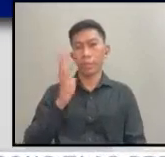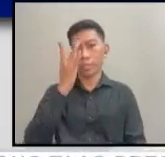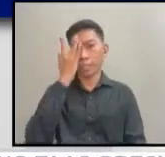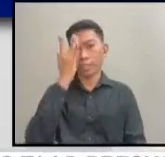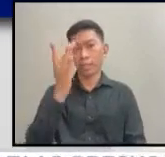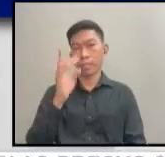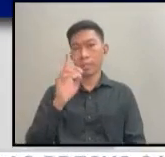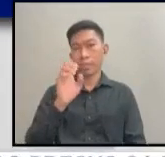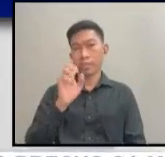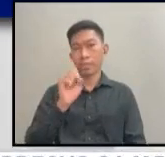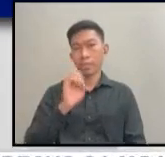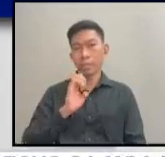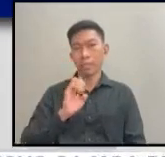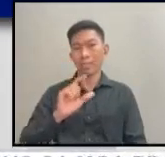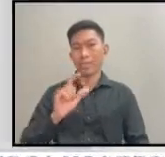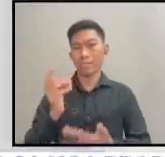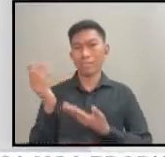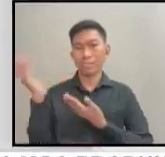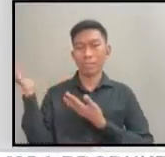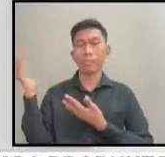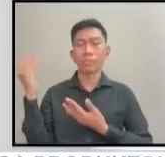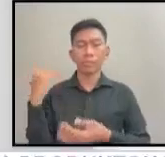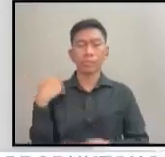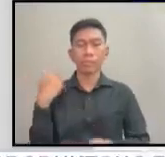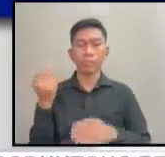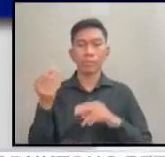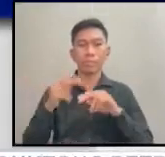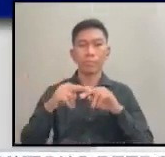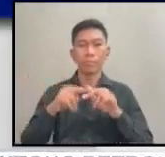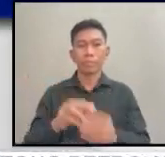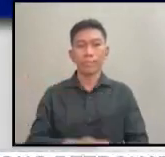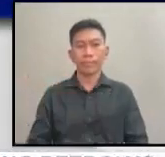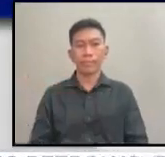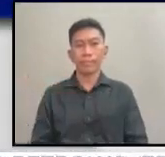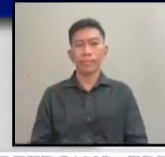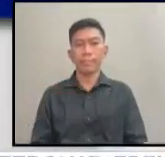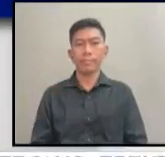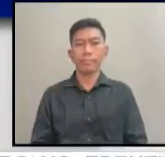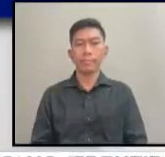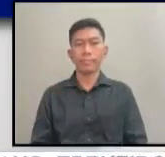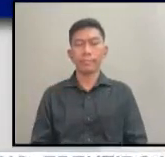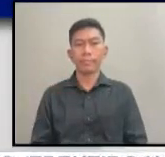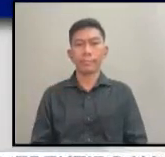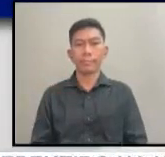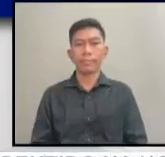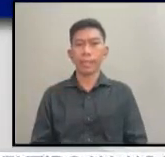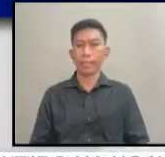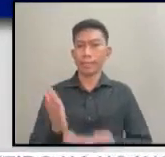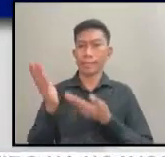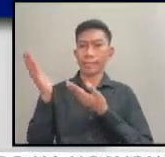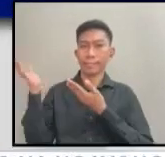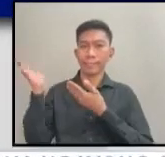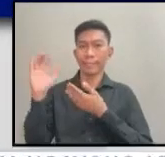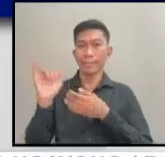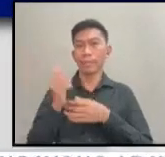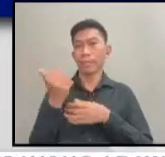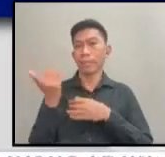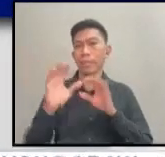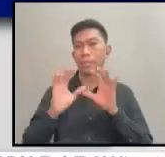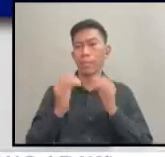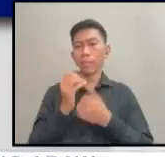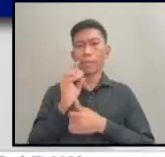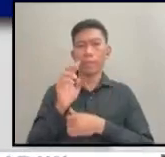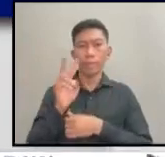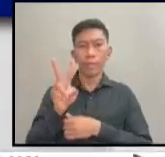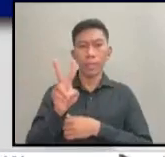at 30 centavos sa kerosene. Abang inaasahan naman na magtataas ng kaparehong halaga ang clean fuel mamayang hapon. Matatandaan nga, Ryan,